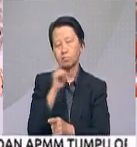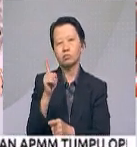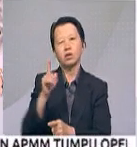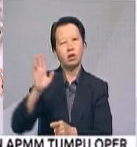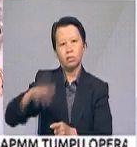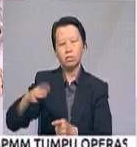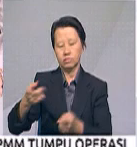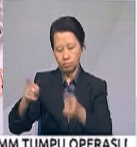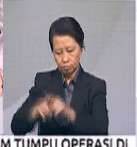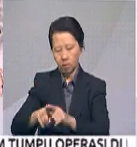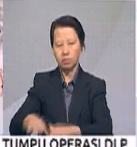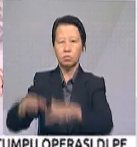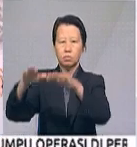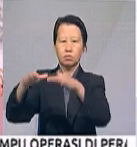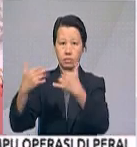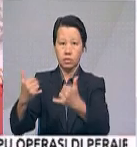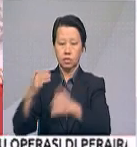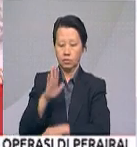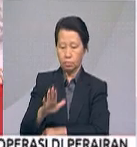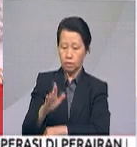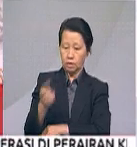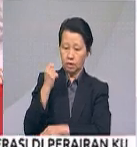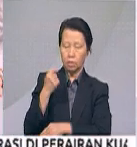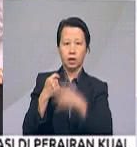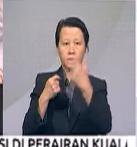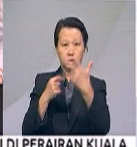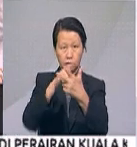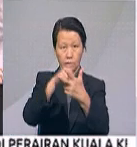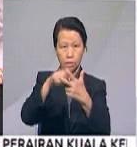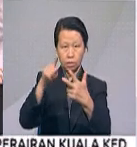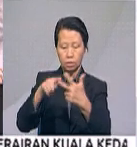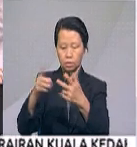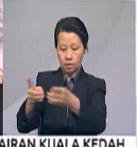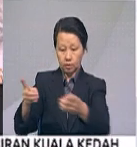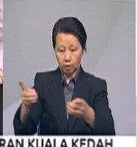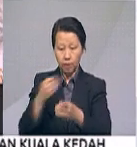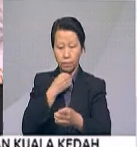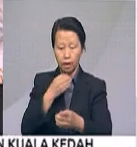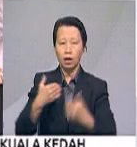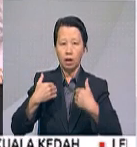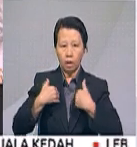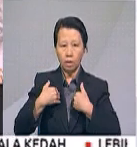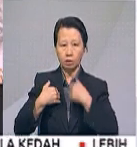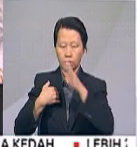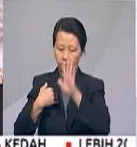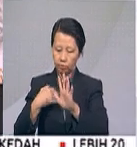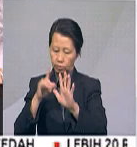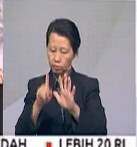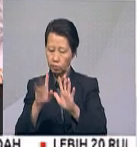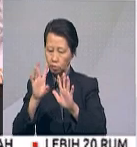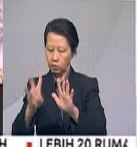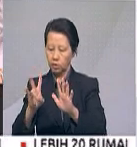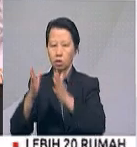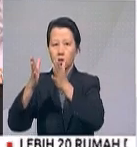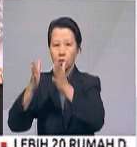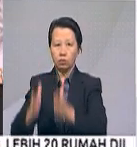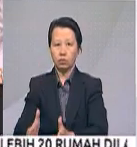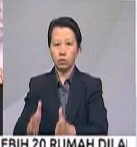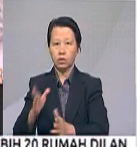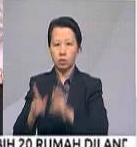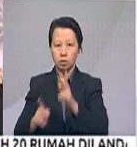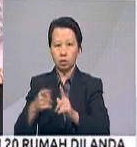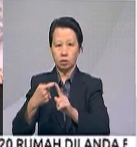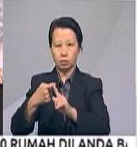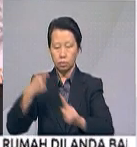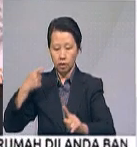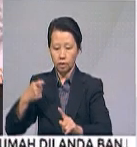masih dilanda banjir. Sehingga petang tadi, 3 daerah di negeri itu masih menempatkan seramai 517 orang penduduk